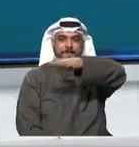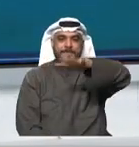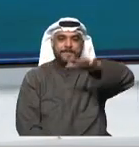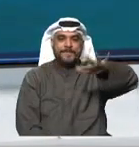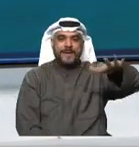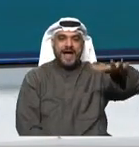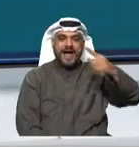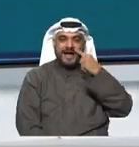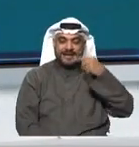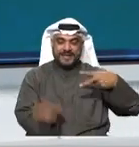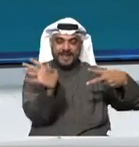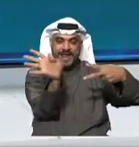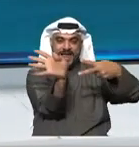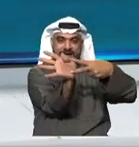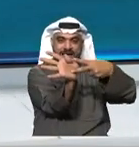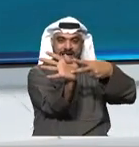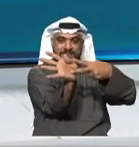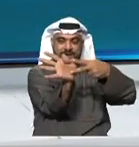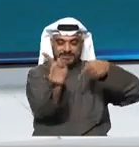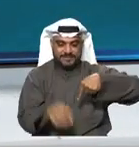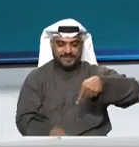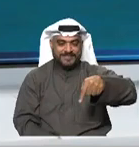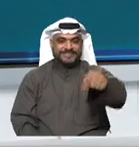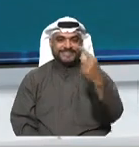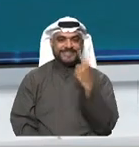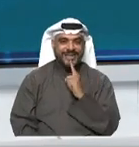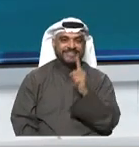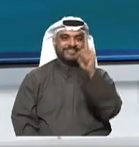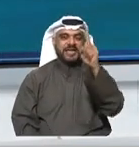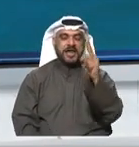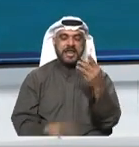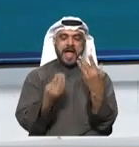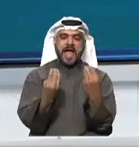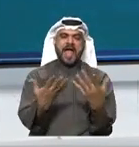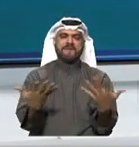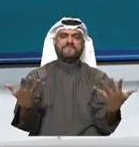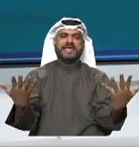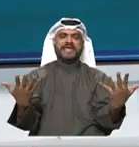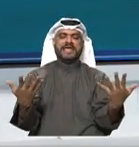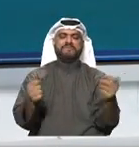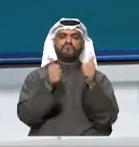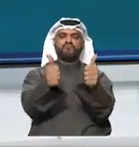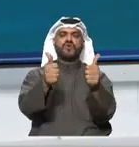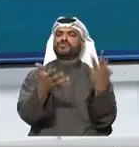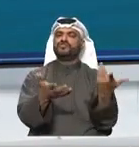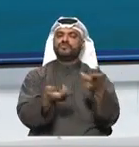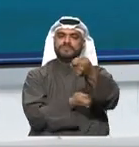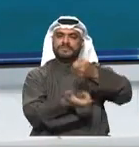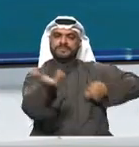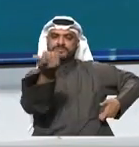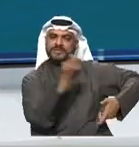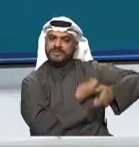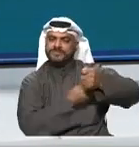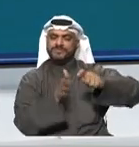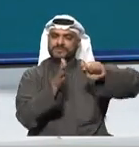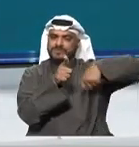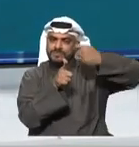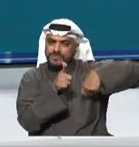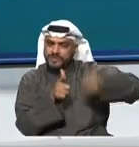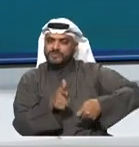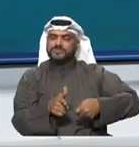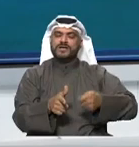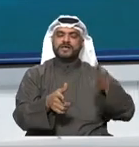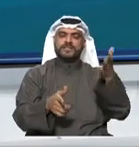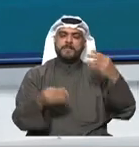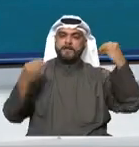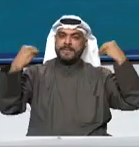متوقعة خلال 24 ساعة القادمة بمشيئة الله أجواء معتدلة مناسبة لممارسة جميع الأنشطة البحرية، متوقع أن تراوح